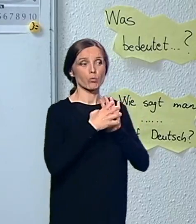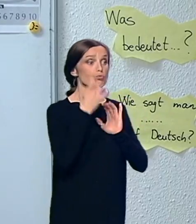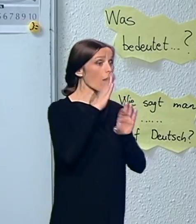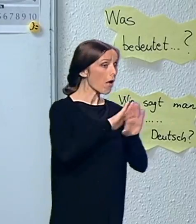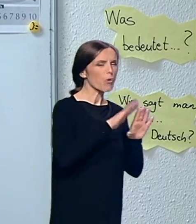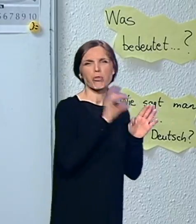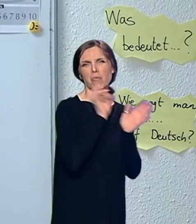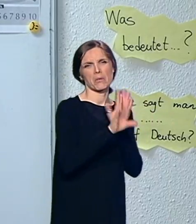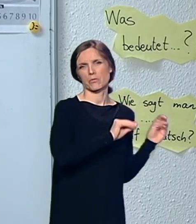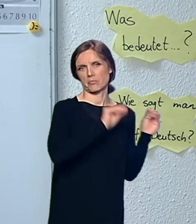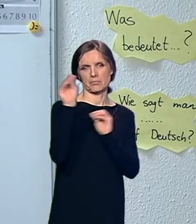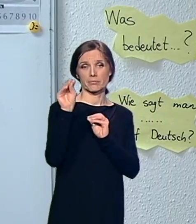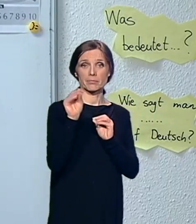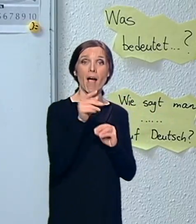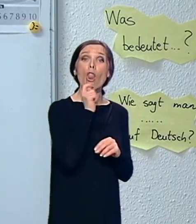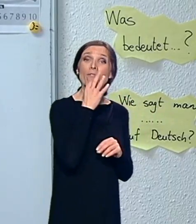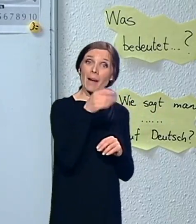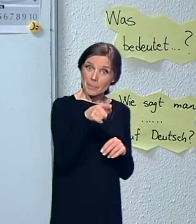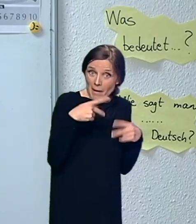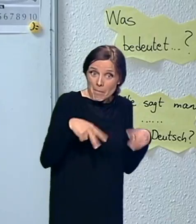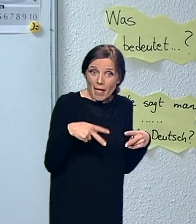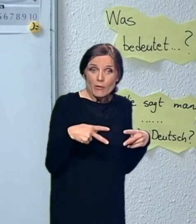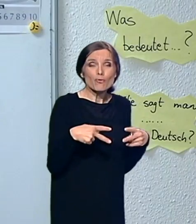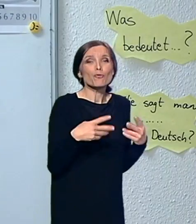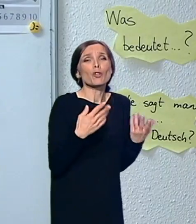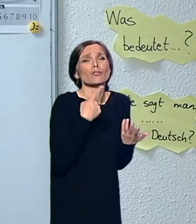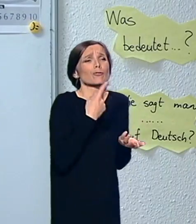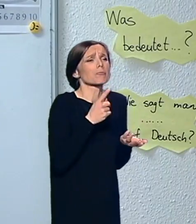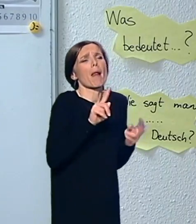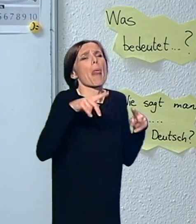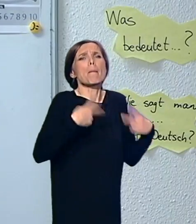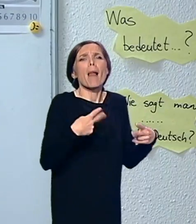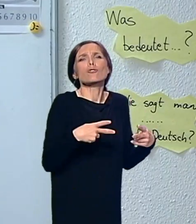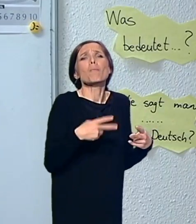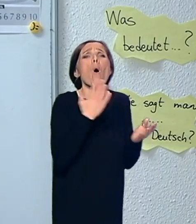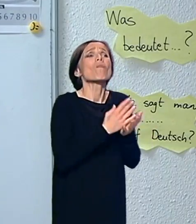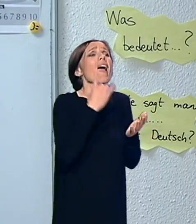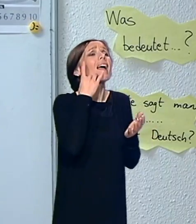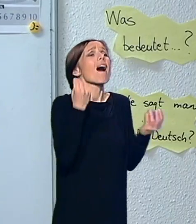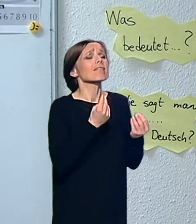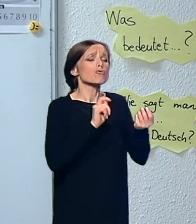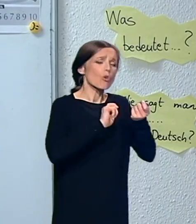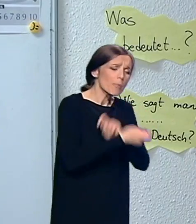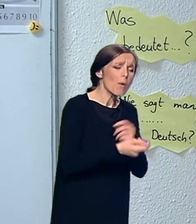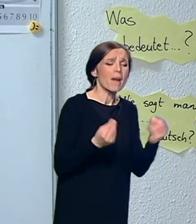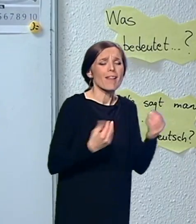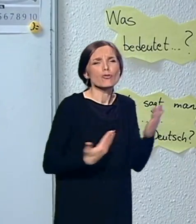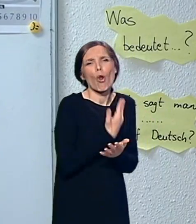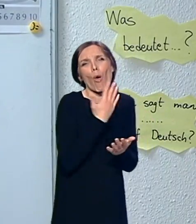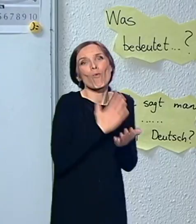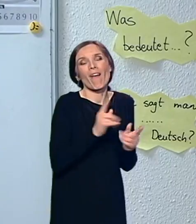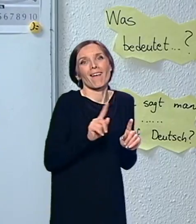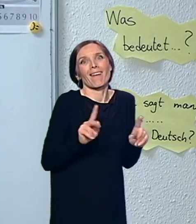bojite? Pa ne, ali svaki početak je težak, kao i ovde. Gde god da promenite posao, nije sve jedno,